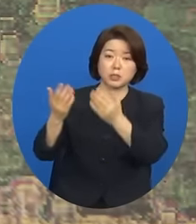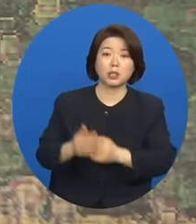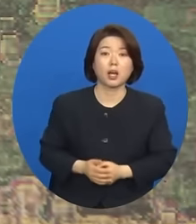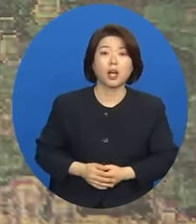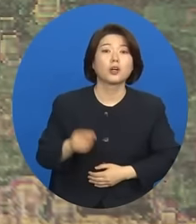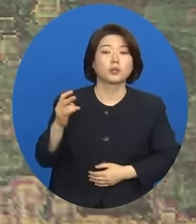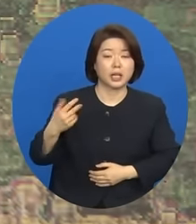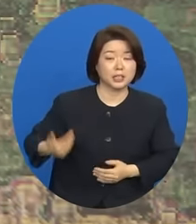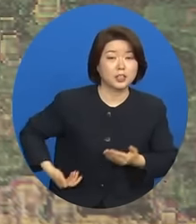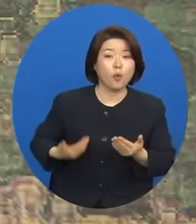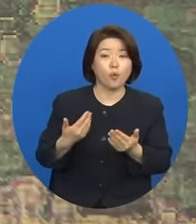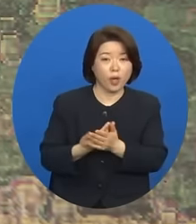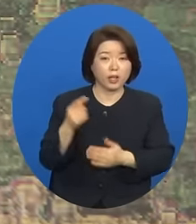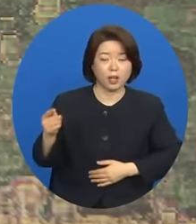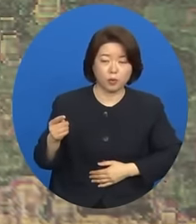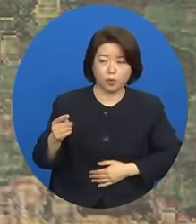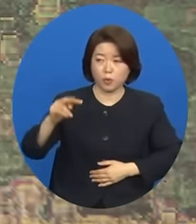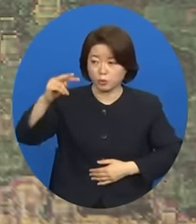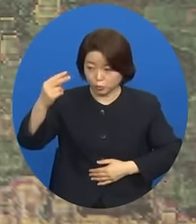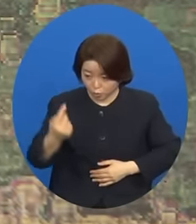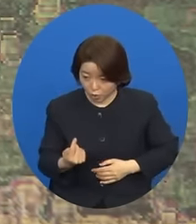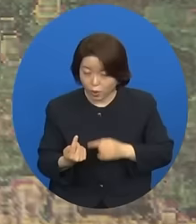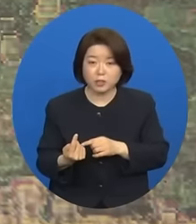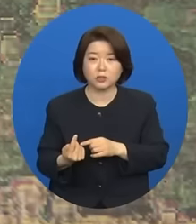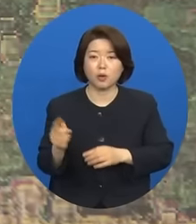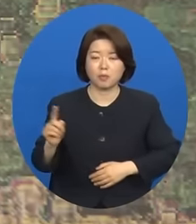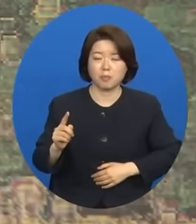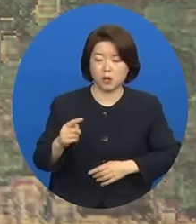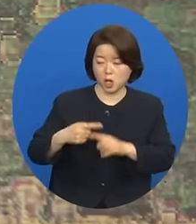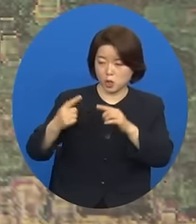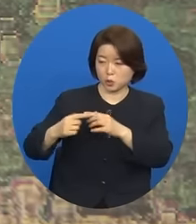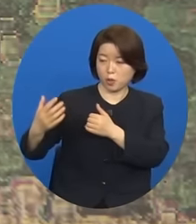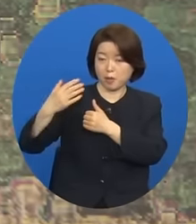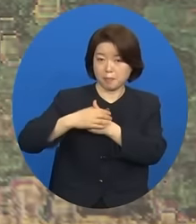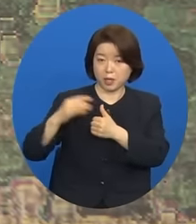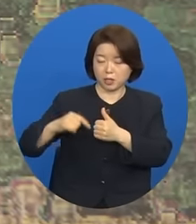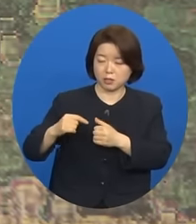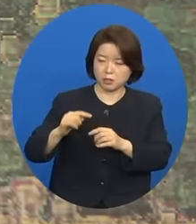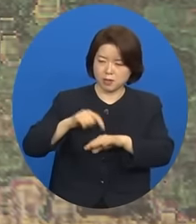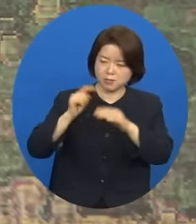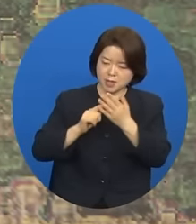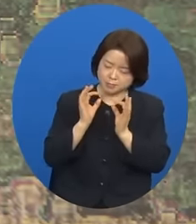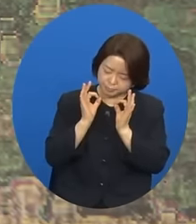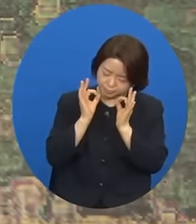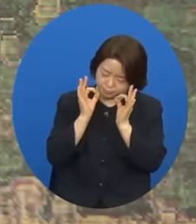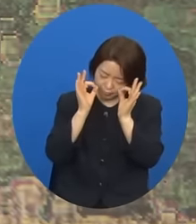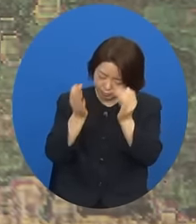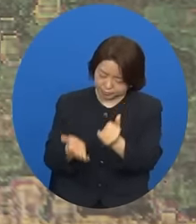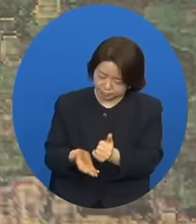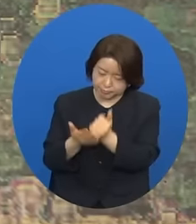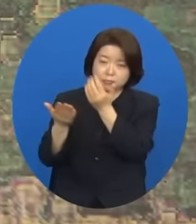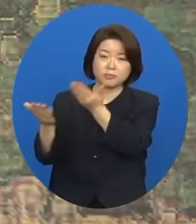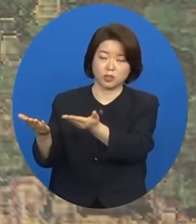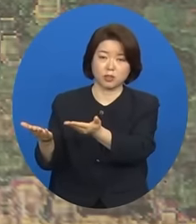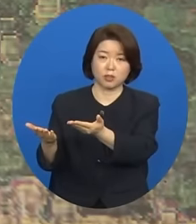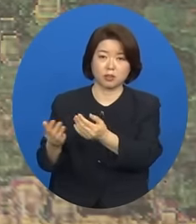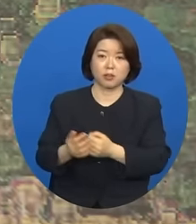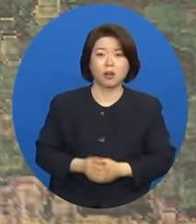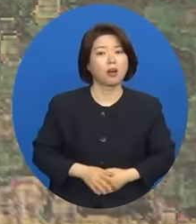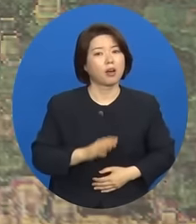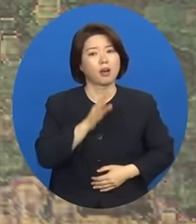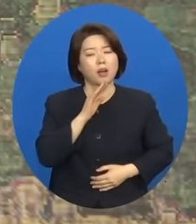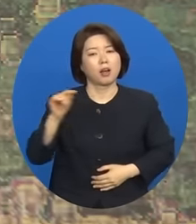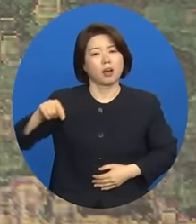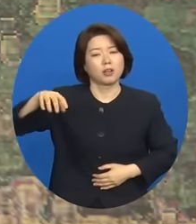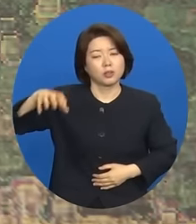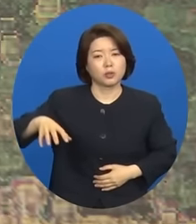이제 회개하고 다시 돌아와서는 이제 맡겨주신 교회를 정말 마음을 다해 섬겼습니다. 그때 이후로는 정말 이제는